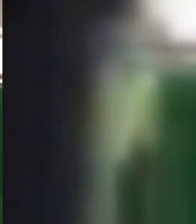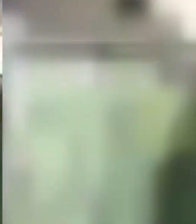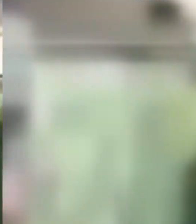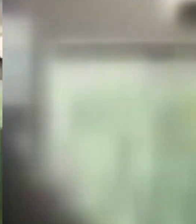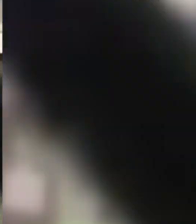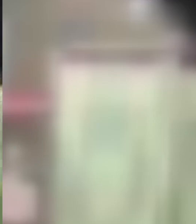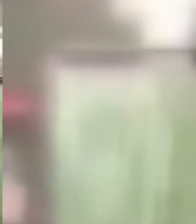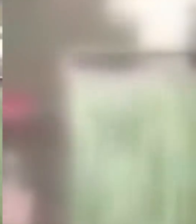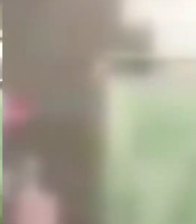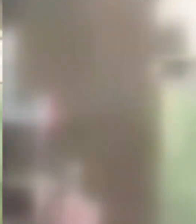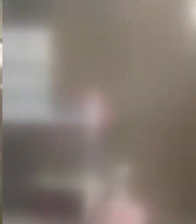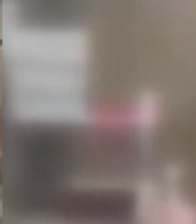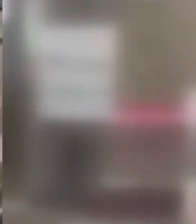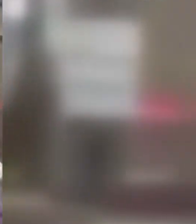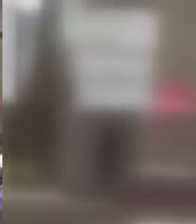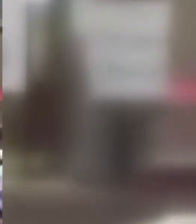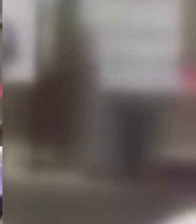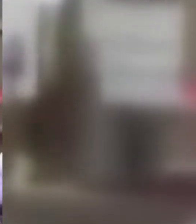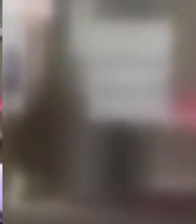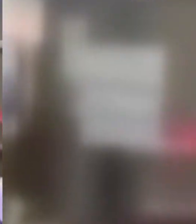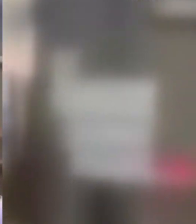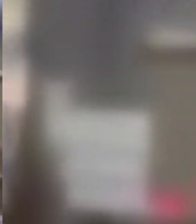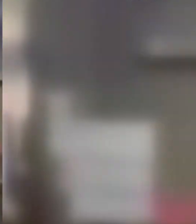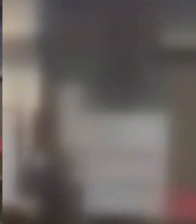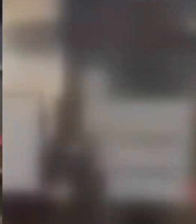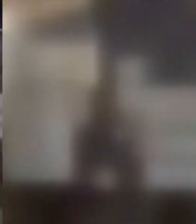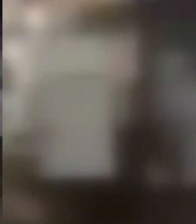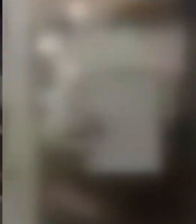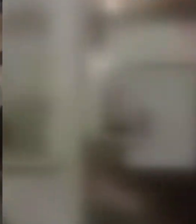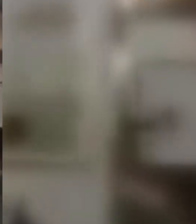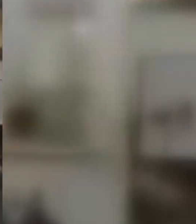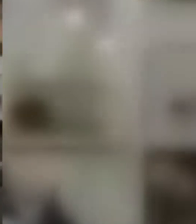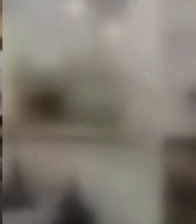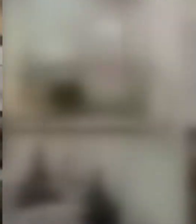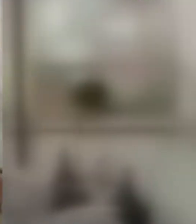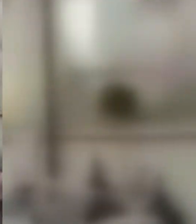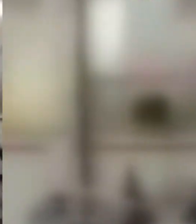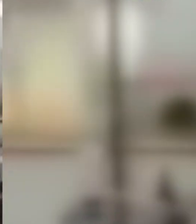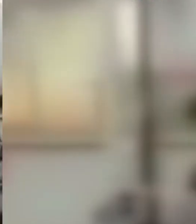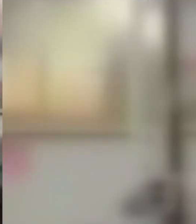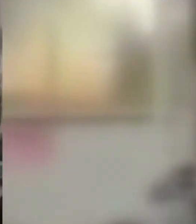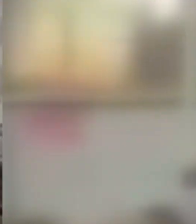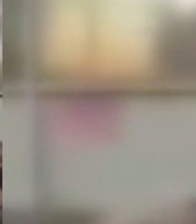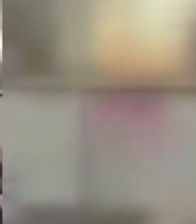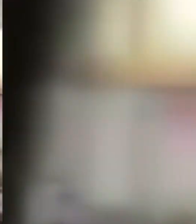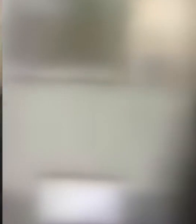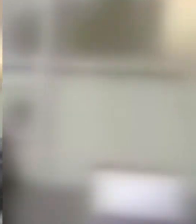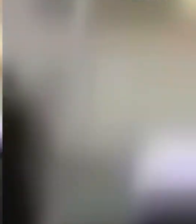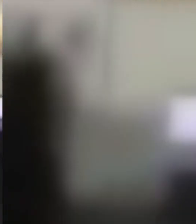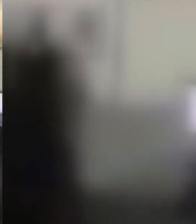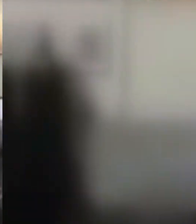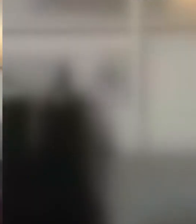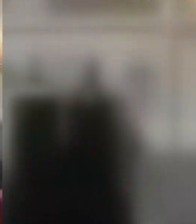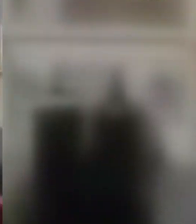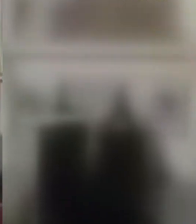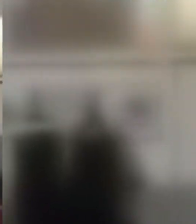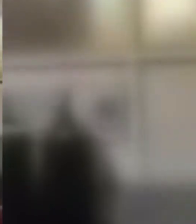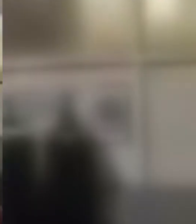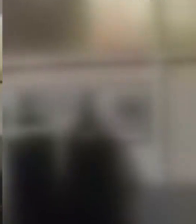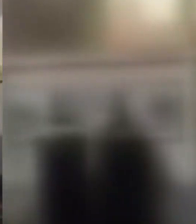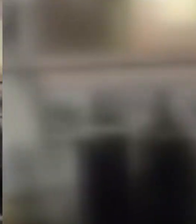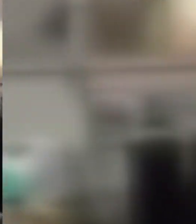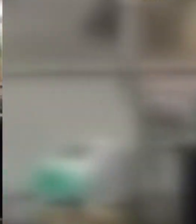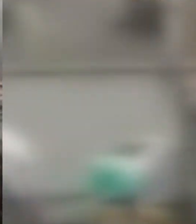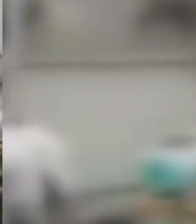面。第二点，他不是在那里进行相关的治疗，而是在等待这个检验的结果。